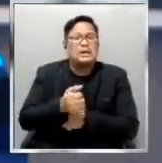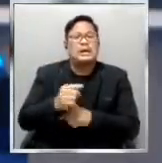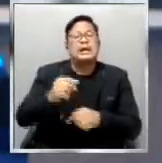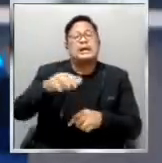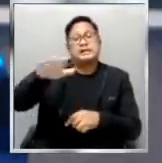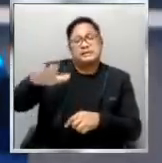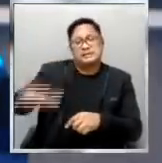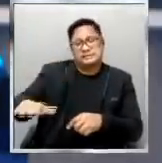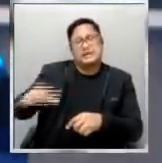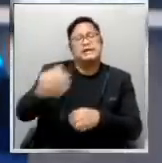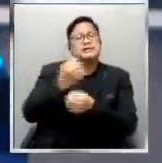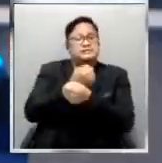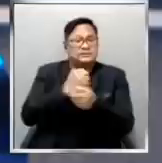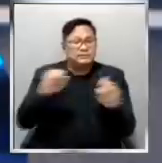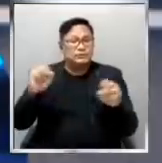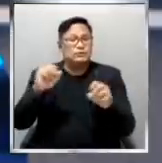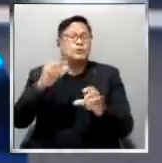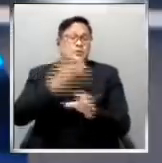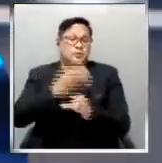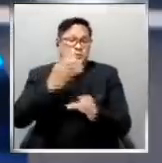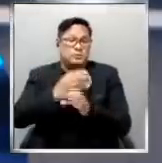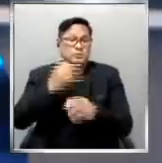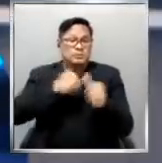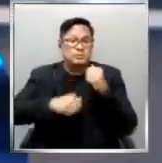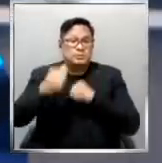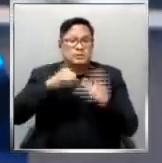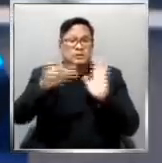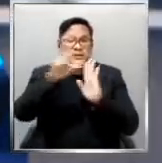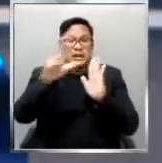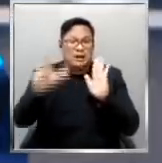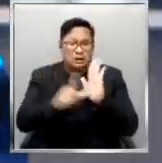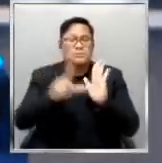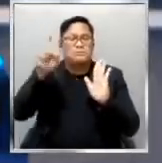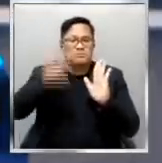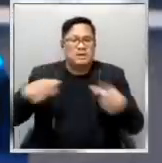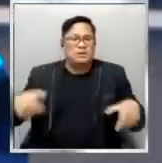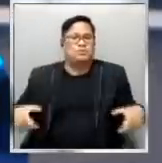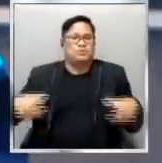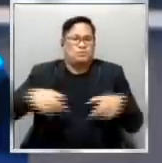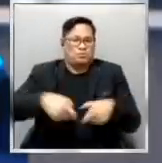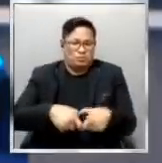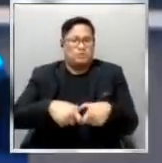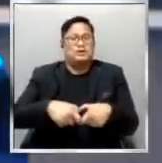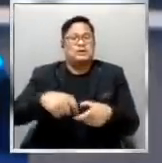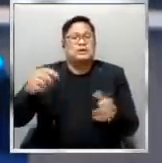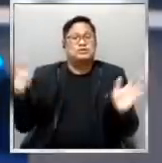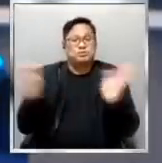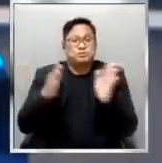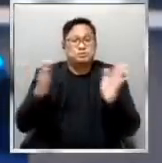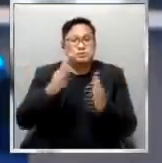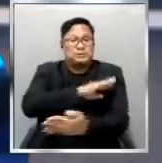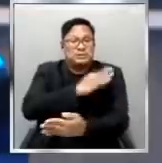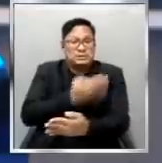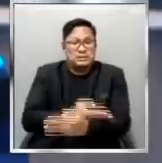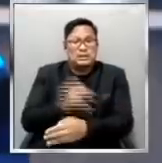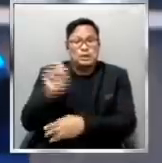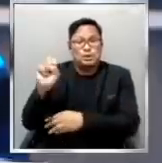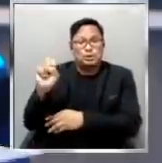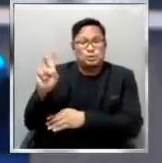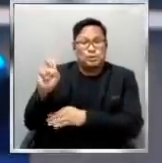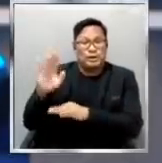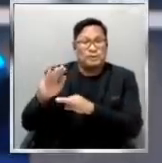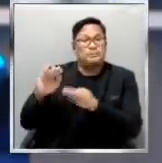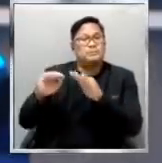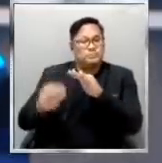Act. Ayon sa batas na yan, dapat naka-car seat na ang mga maliliit na bata na edad 12 pababa. Pero